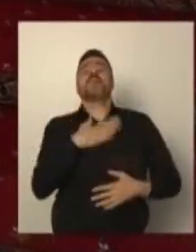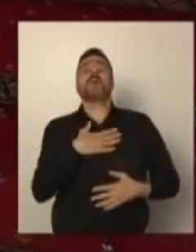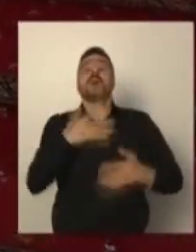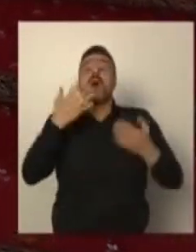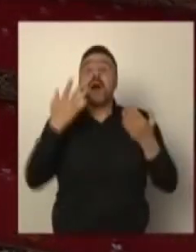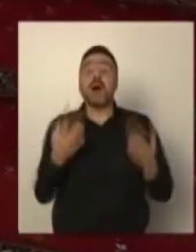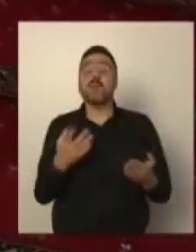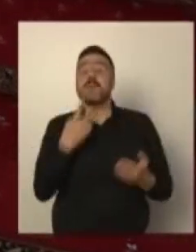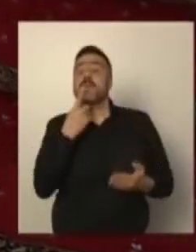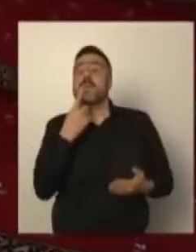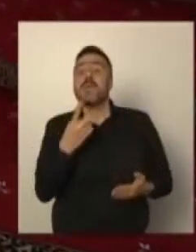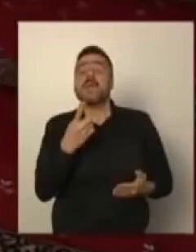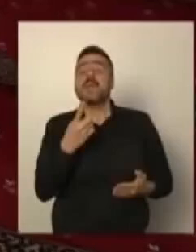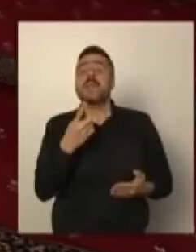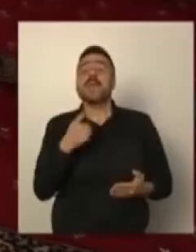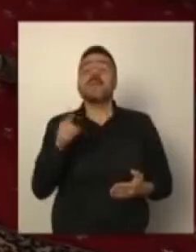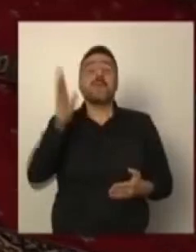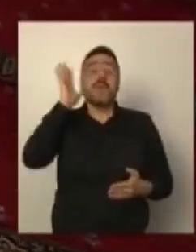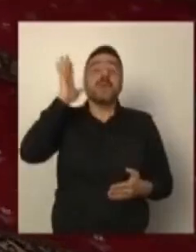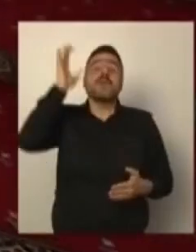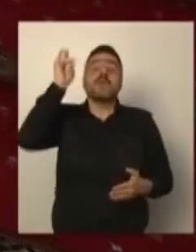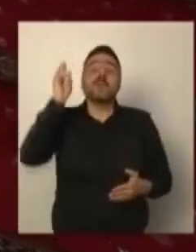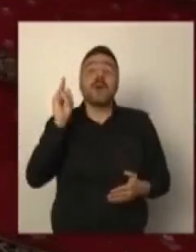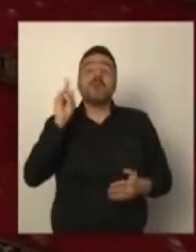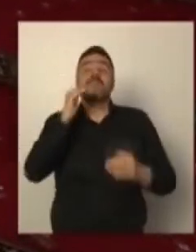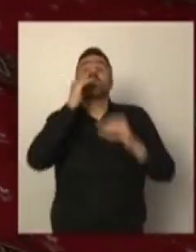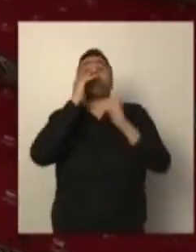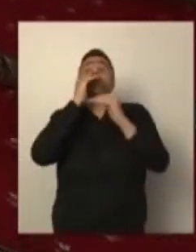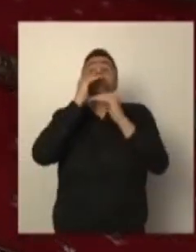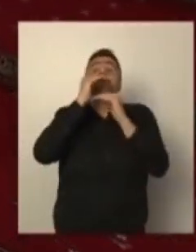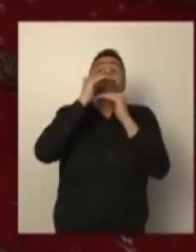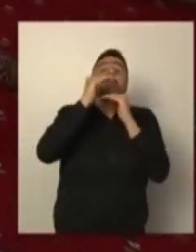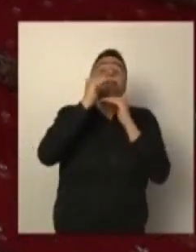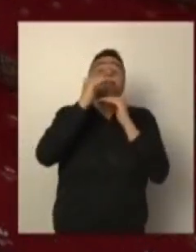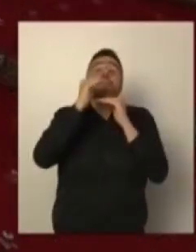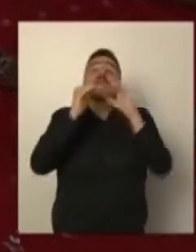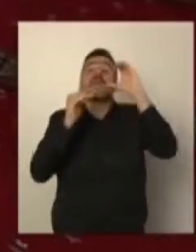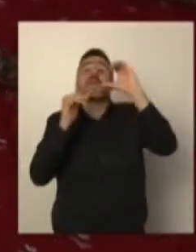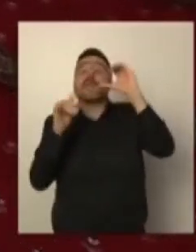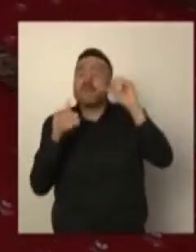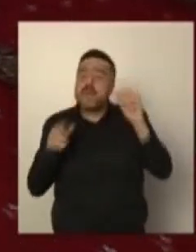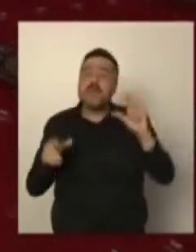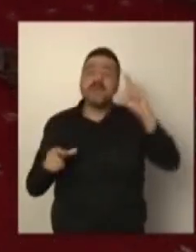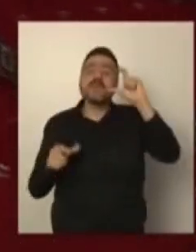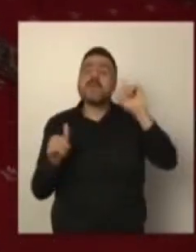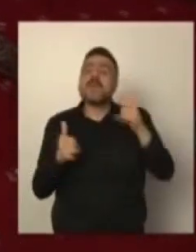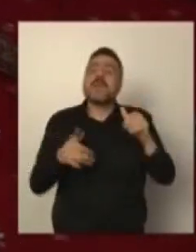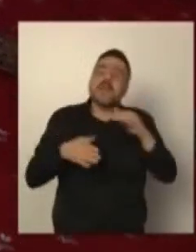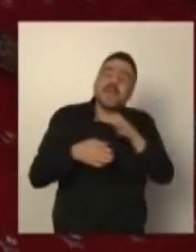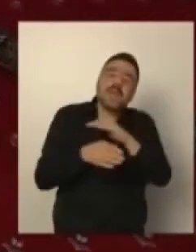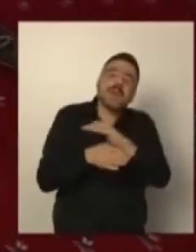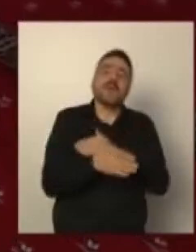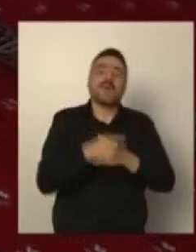diyen cemaatimizi, milletimizi iki cihanda aziz eyle ya Rabbi. وصلى الله على سيدنا محمد